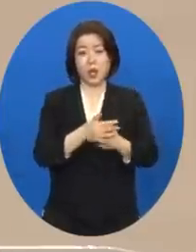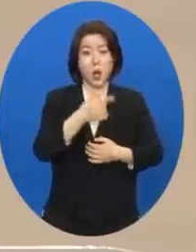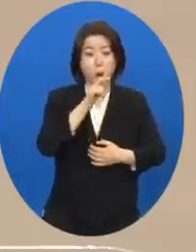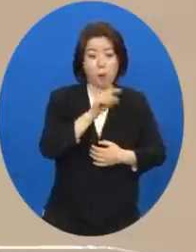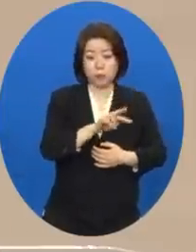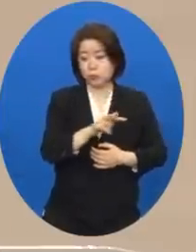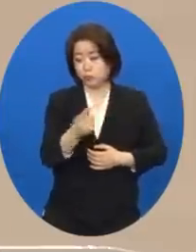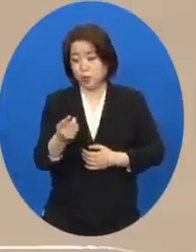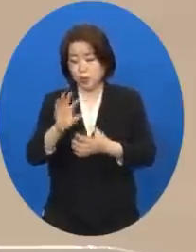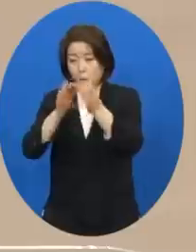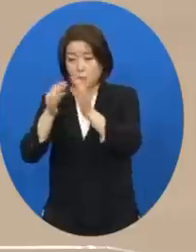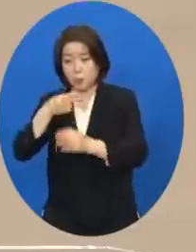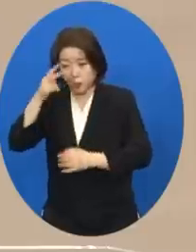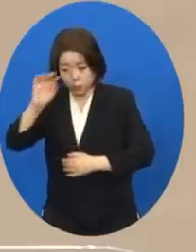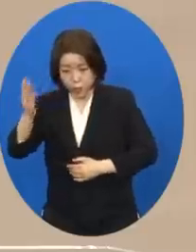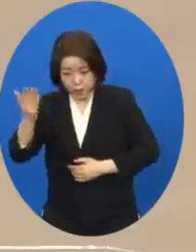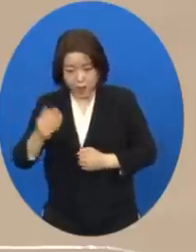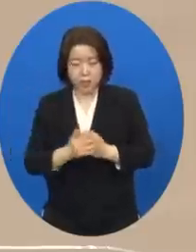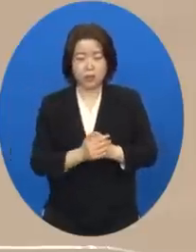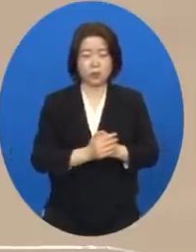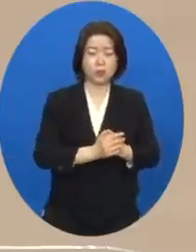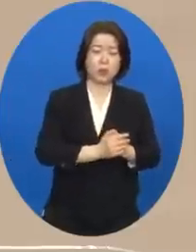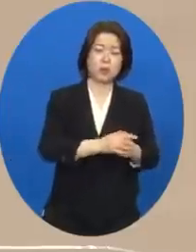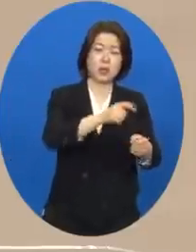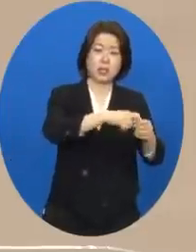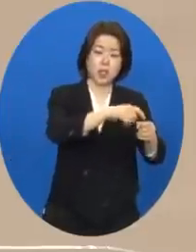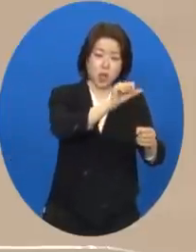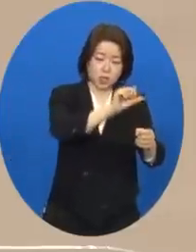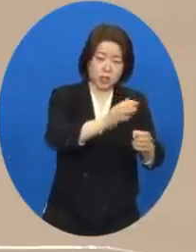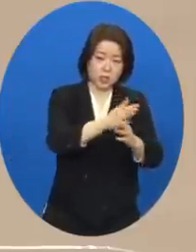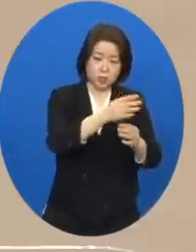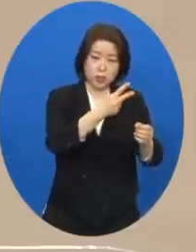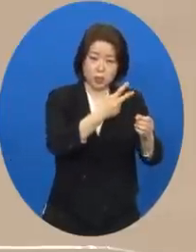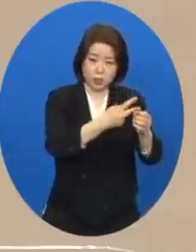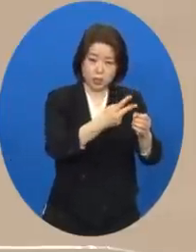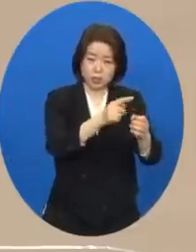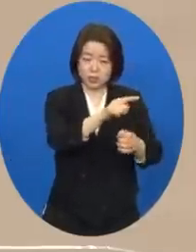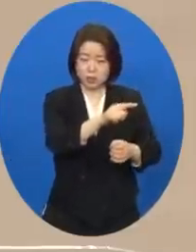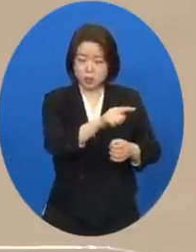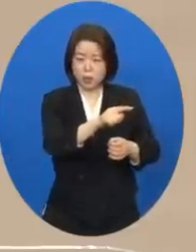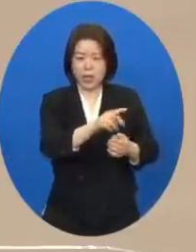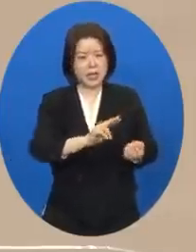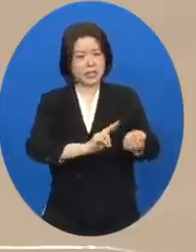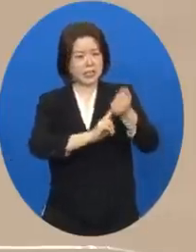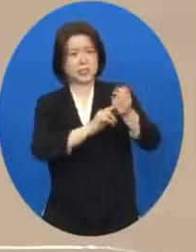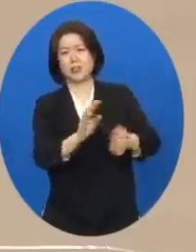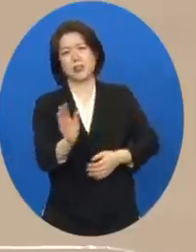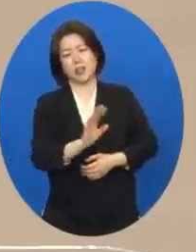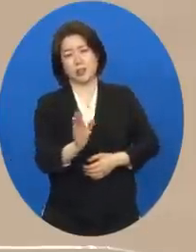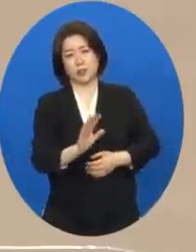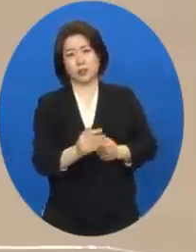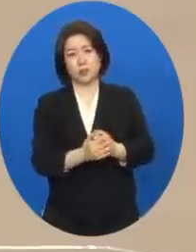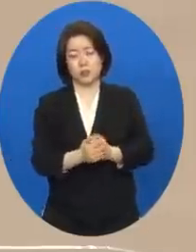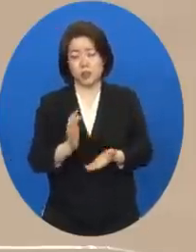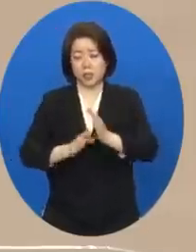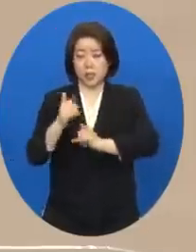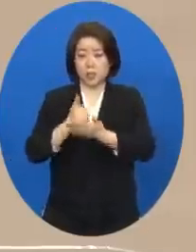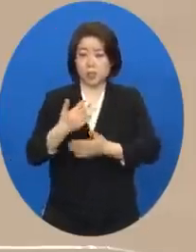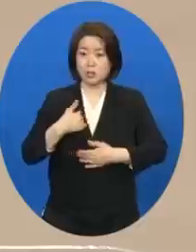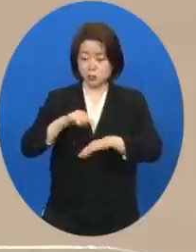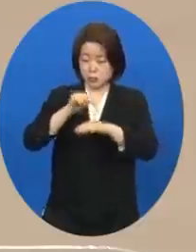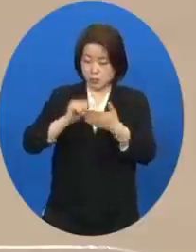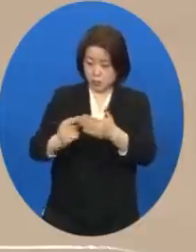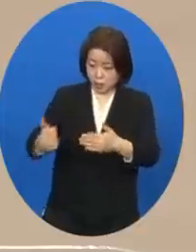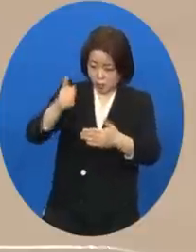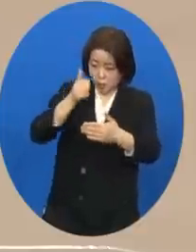포도주가 되거나 5 병의 기저귀를 나가라 그런게 아니잖아 예수님이 내 마음이 계시면 그